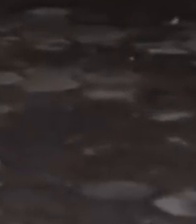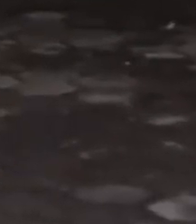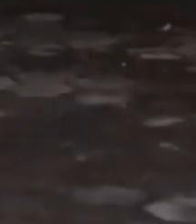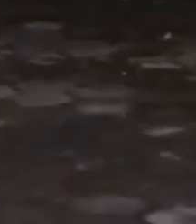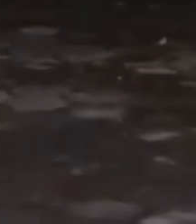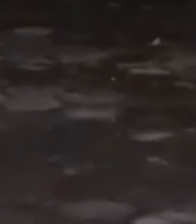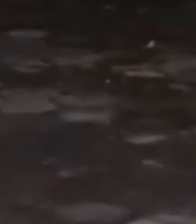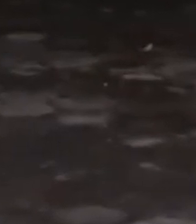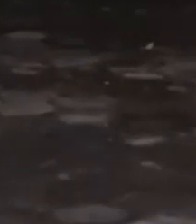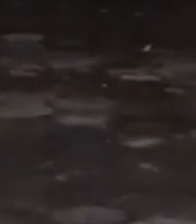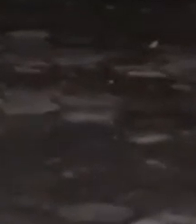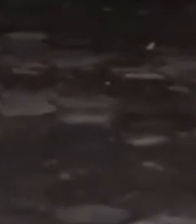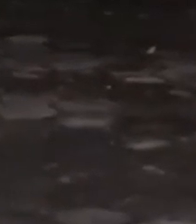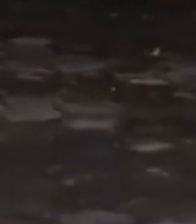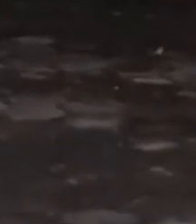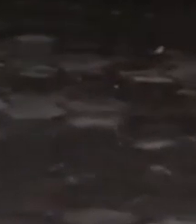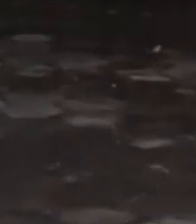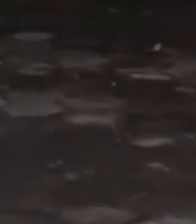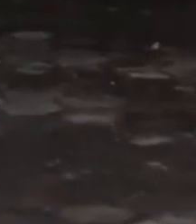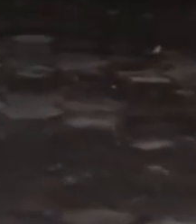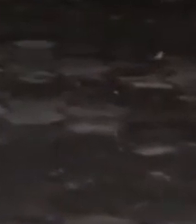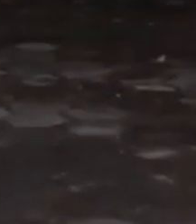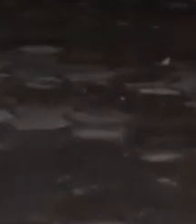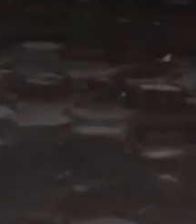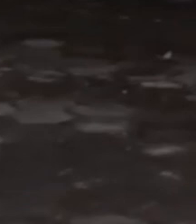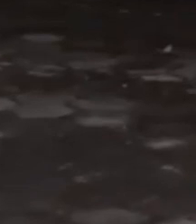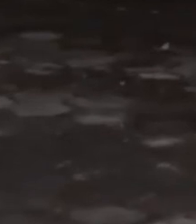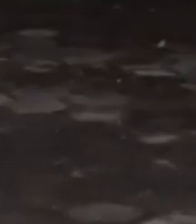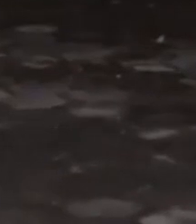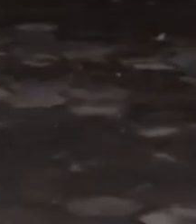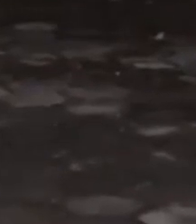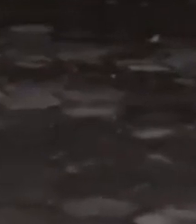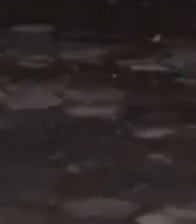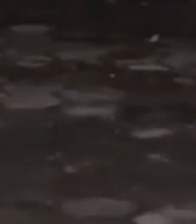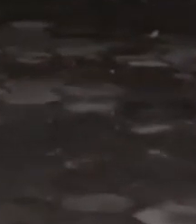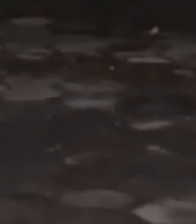jumlah 43. Alhamdulillah isolasi di